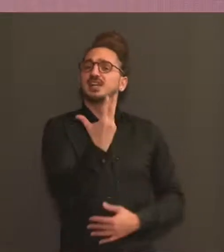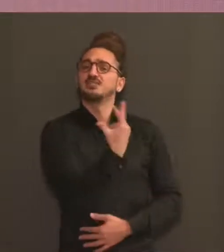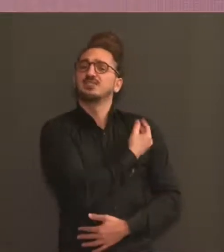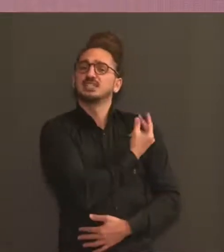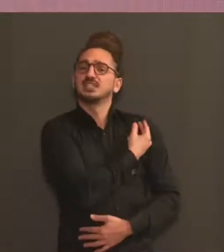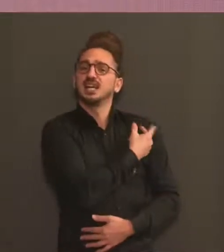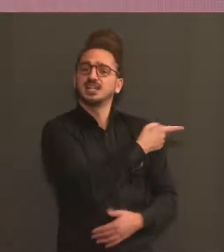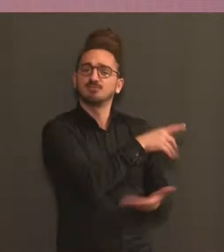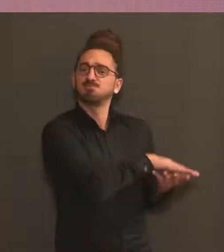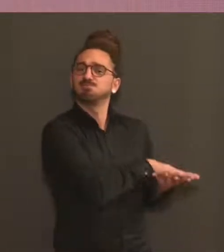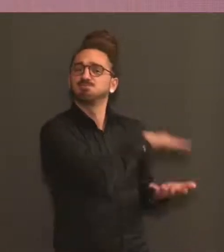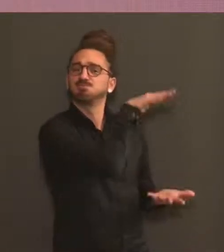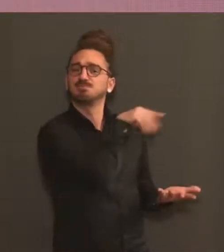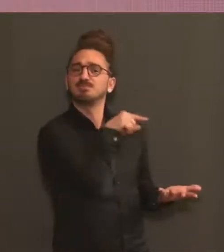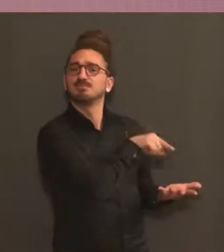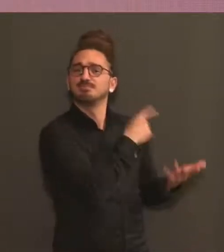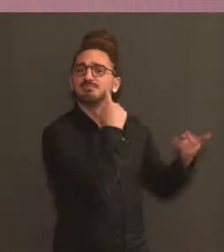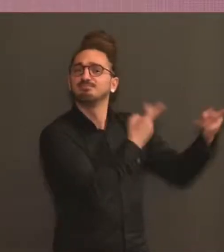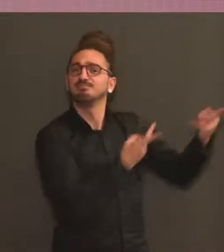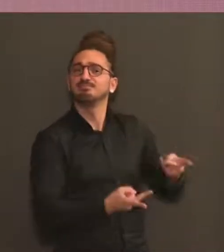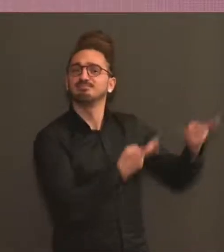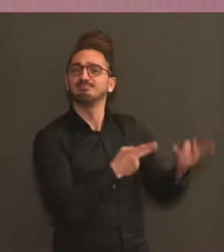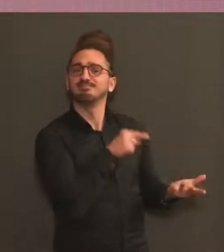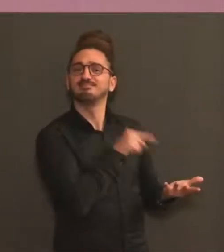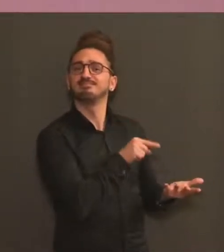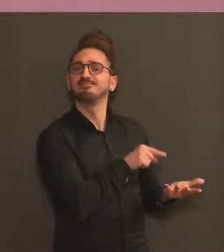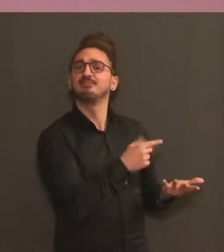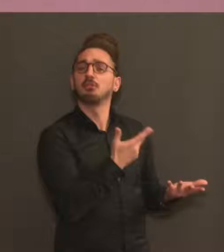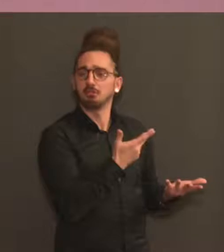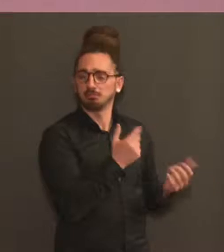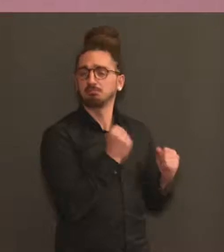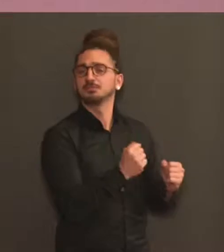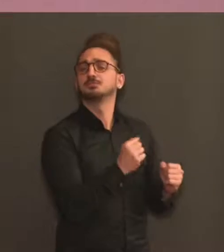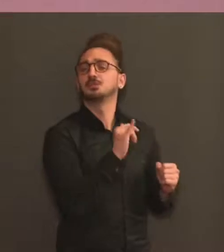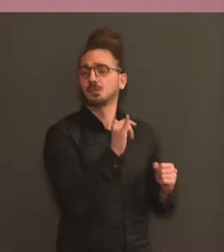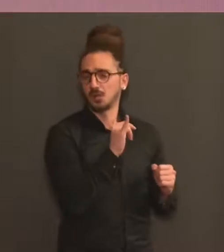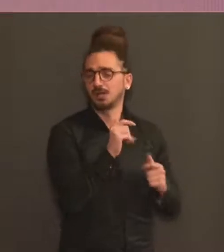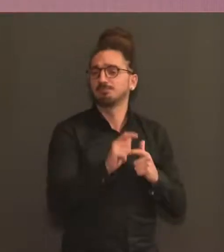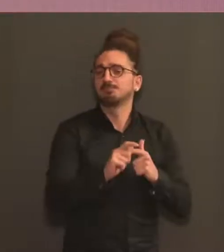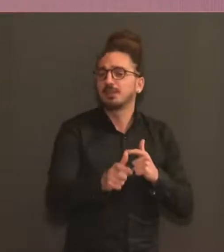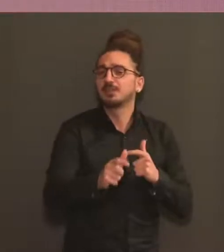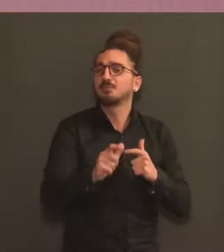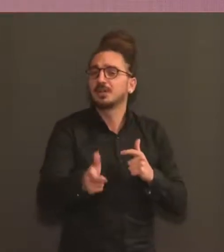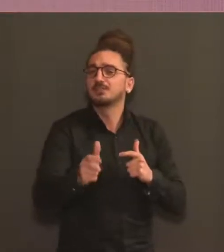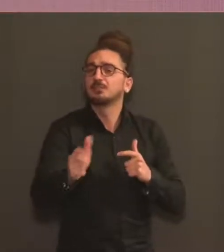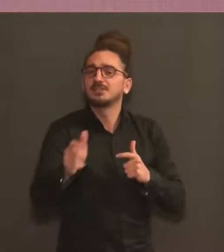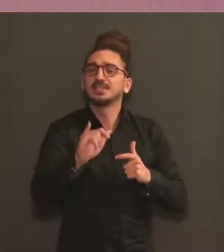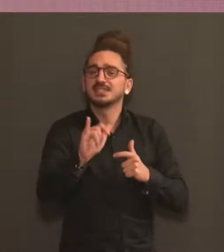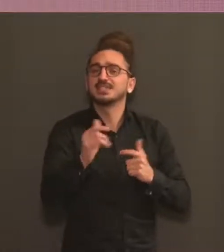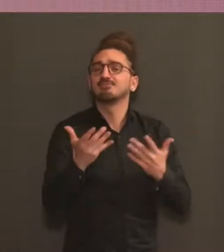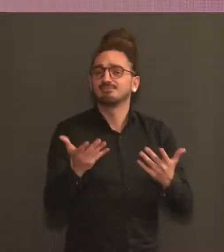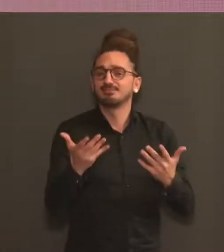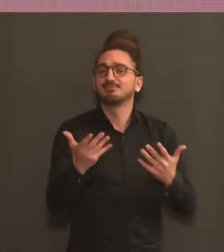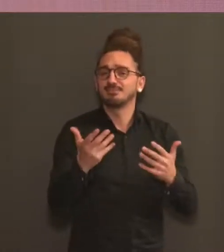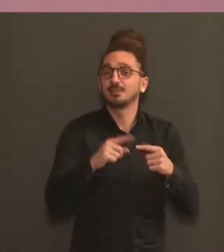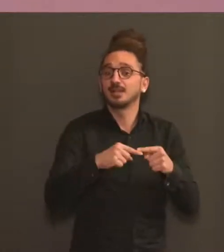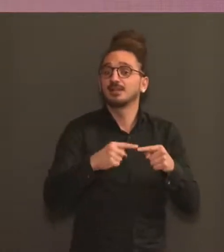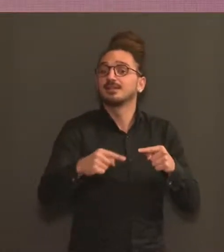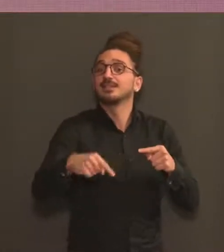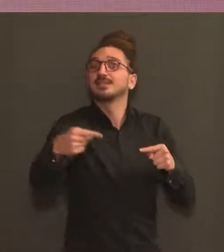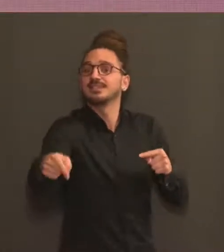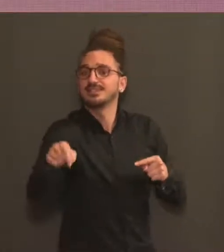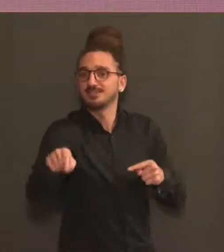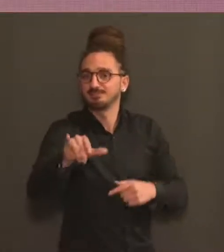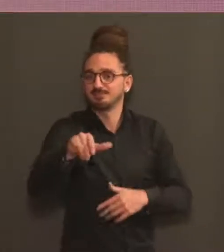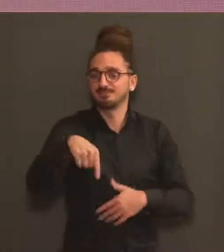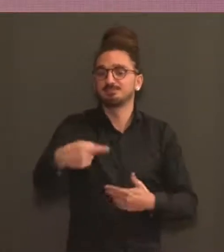initialement, qui prévoit notamment le lancement de la vaccination du grand public dans le courant du mois de